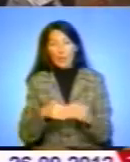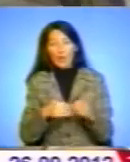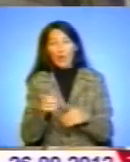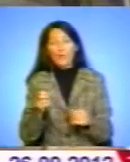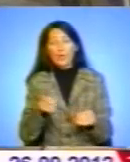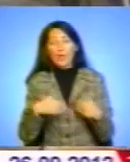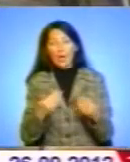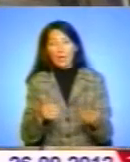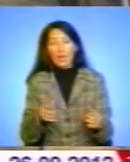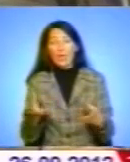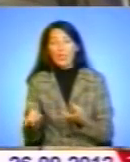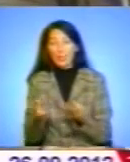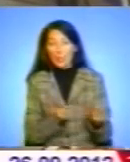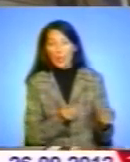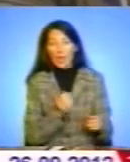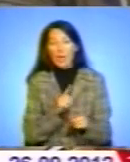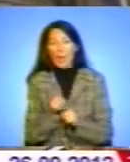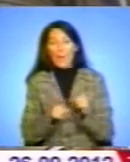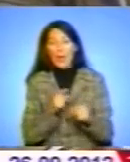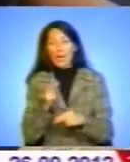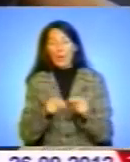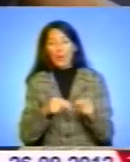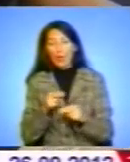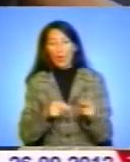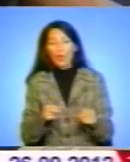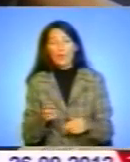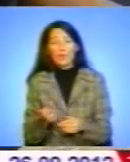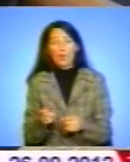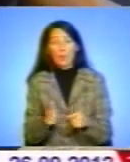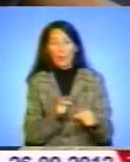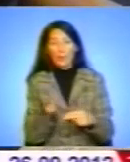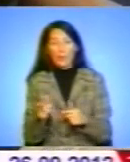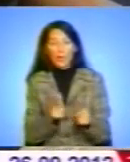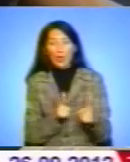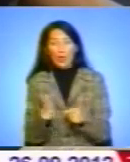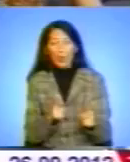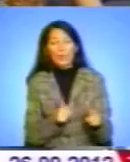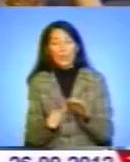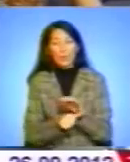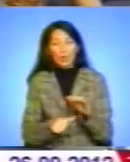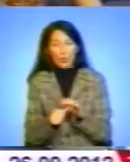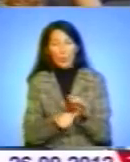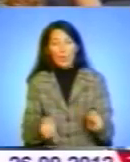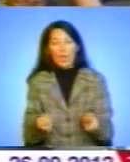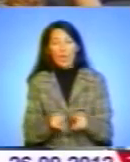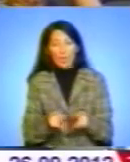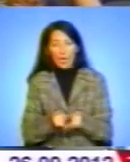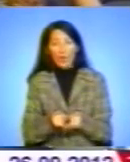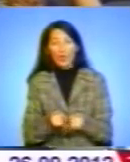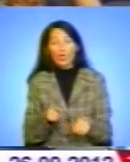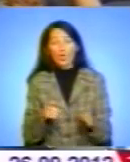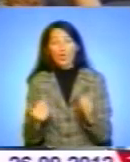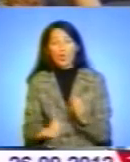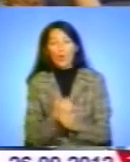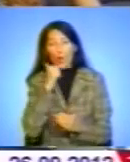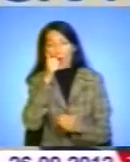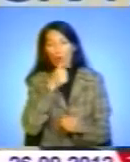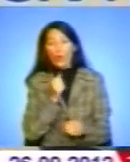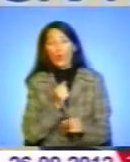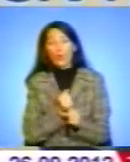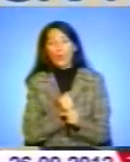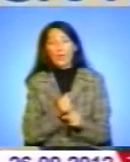підготовці, перепідготовці та підвищенню кваліфікації безробітних. Також, зазначають представники обласного центру зайнятості, з нового року діятиме